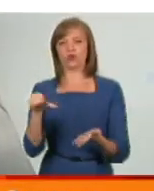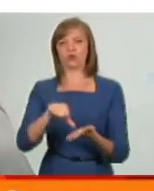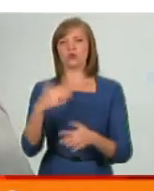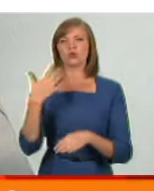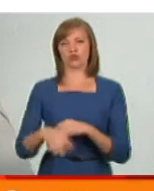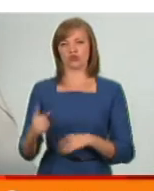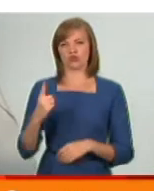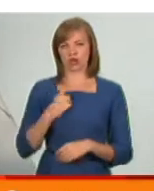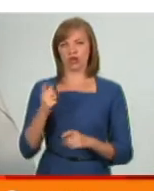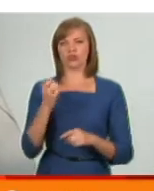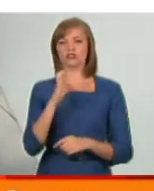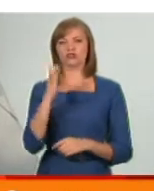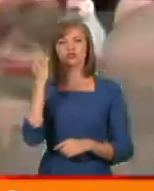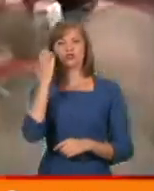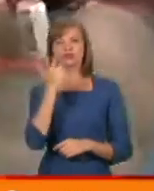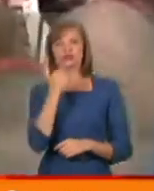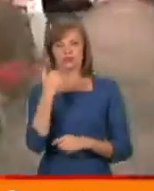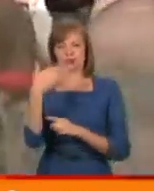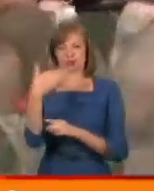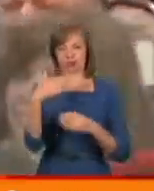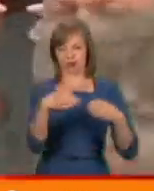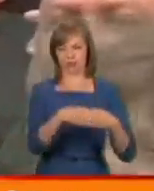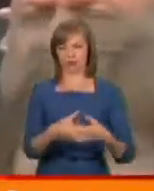вже чекали з червоно-чорним прапором.